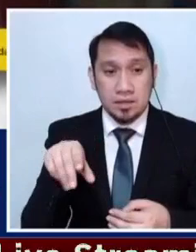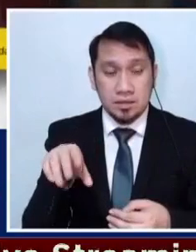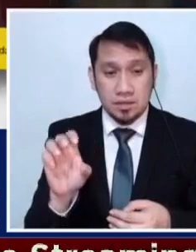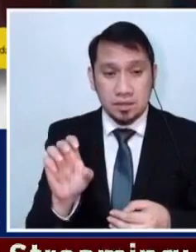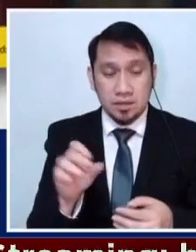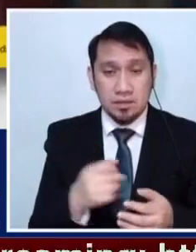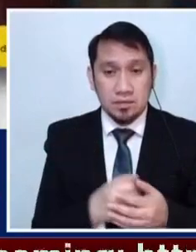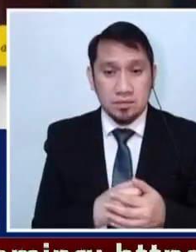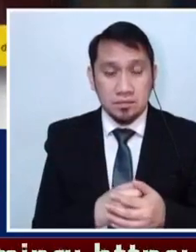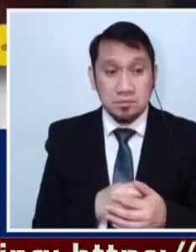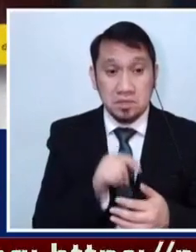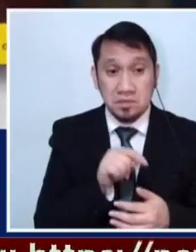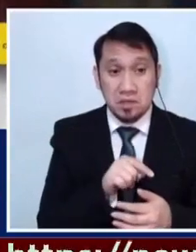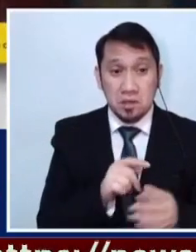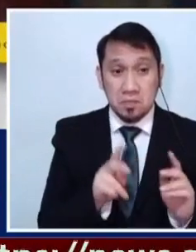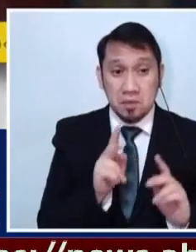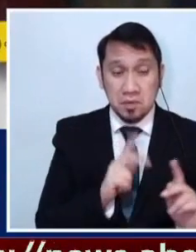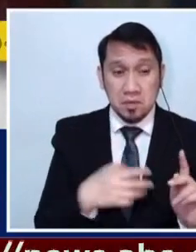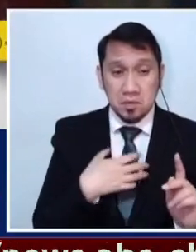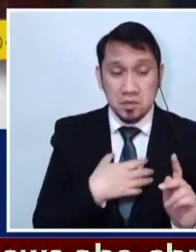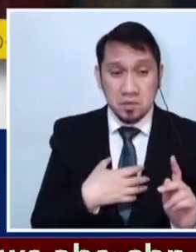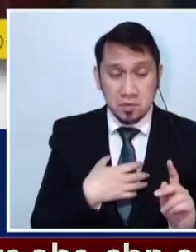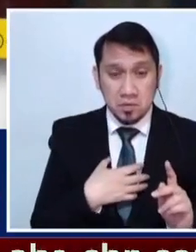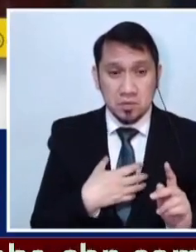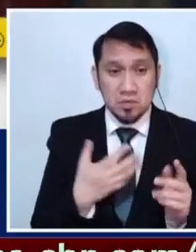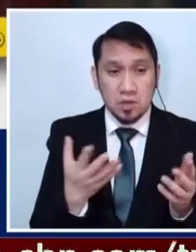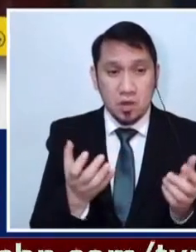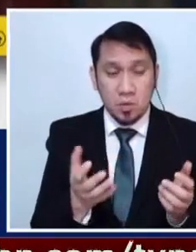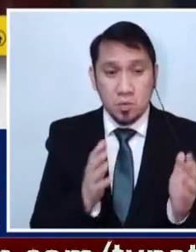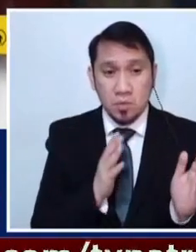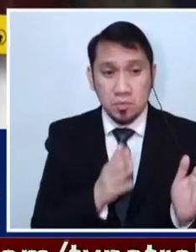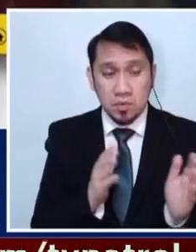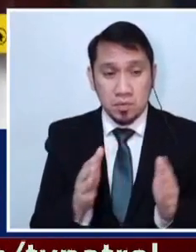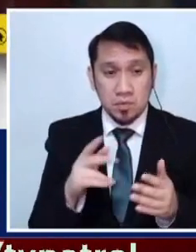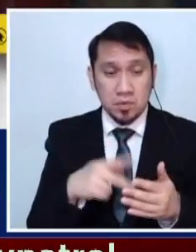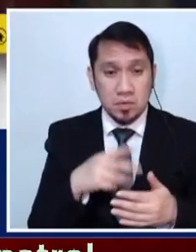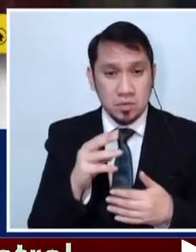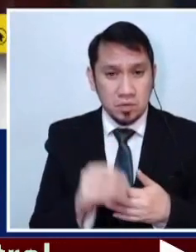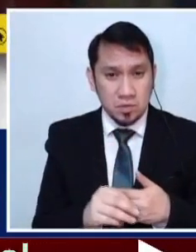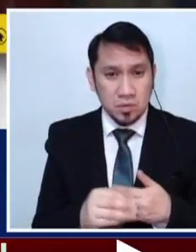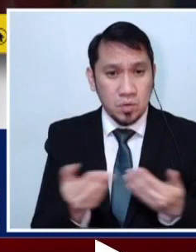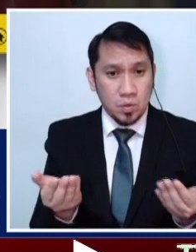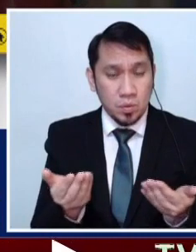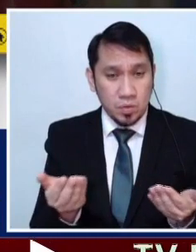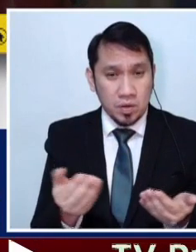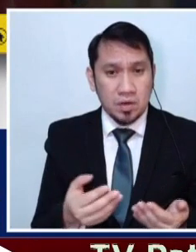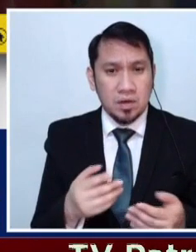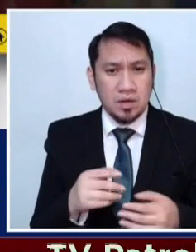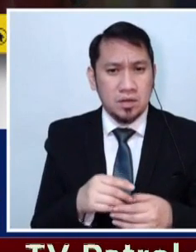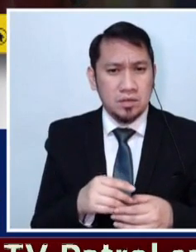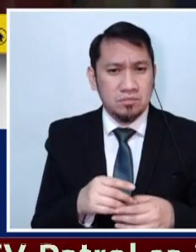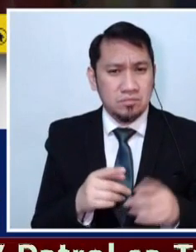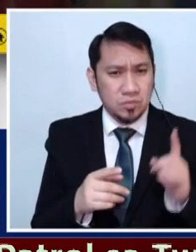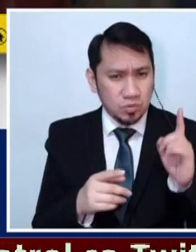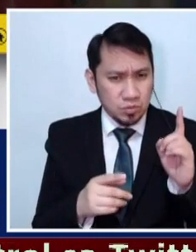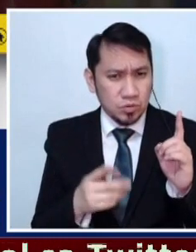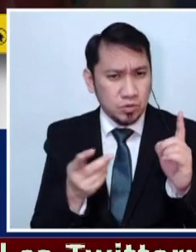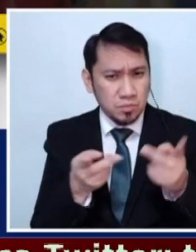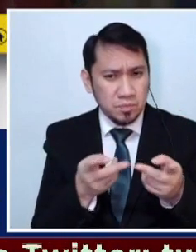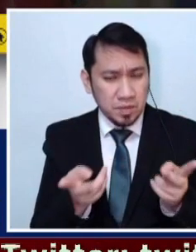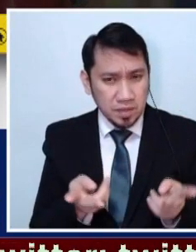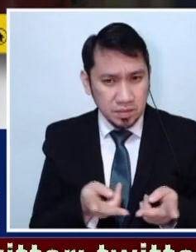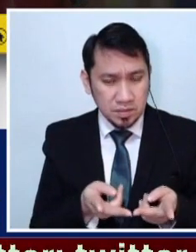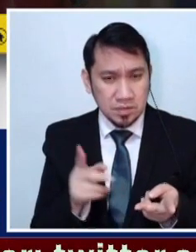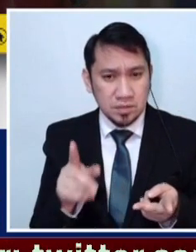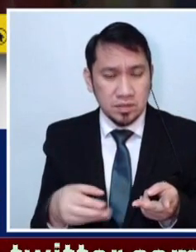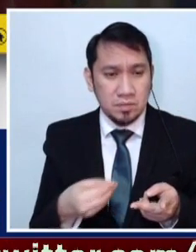umano ang mga residente dahil balak gawin ang programa sa Evelio B. Javier Freedom Park, ang lugar na ipinangalan sa